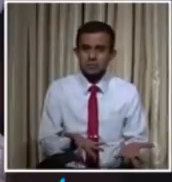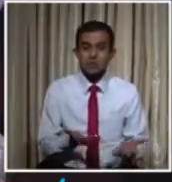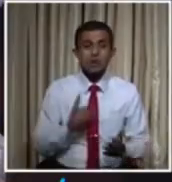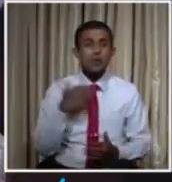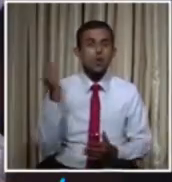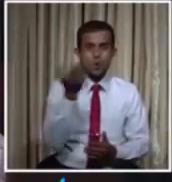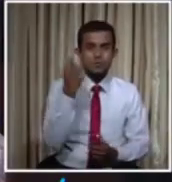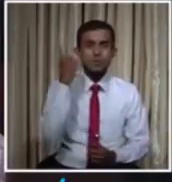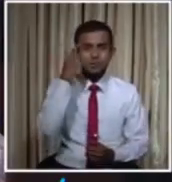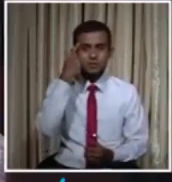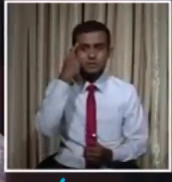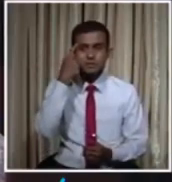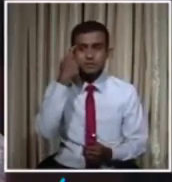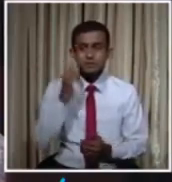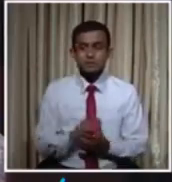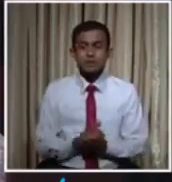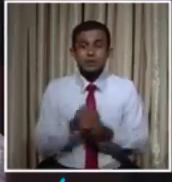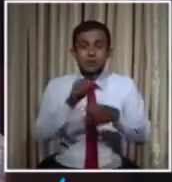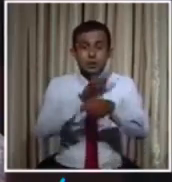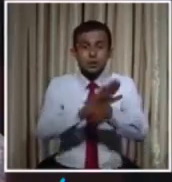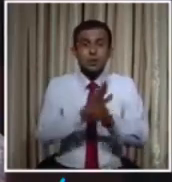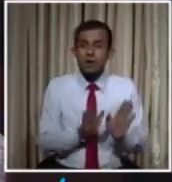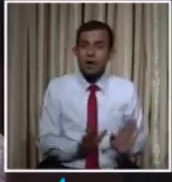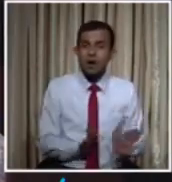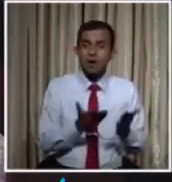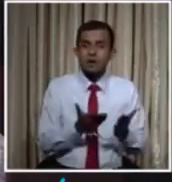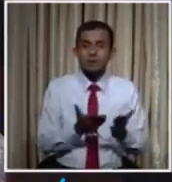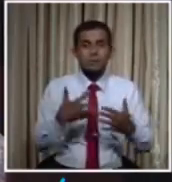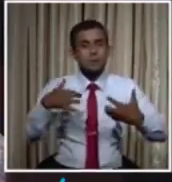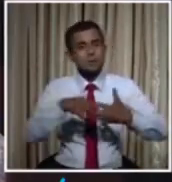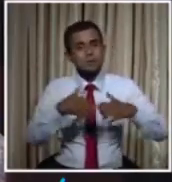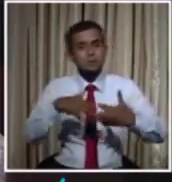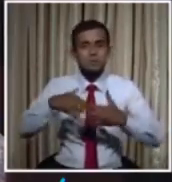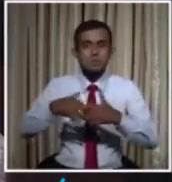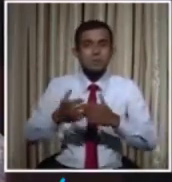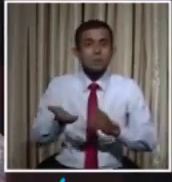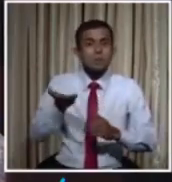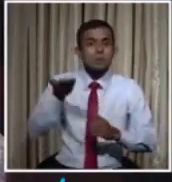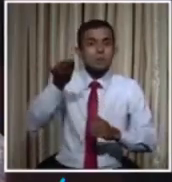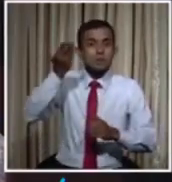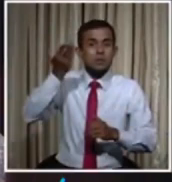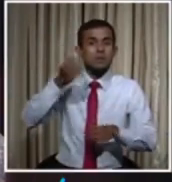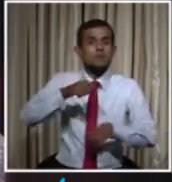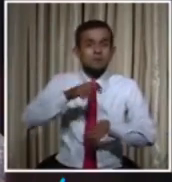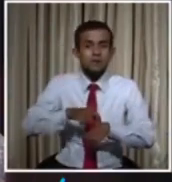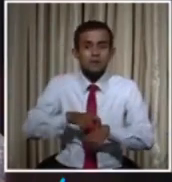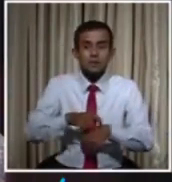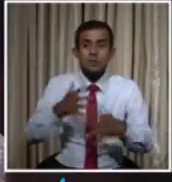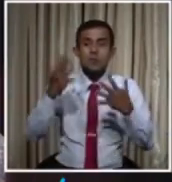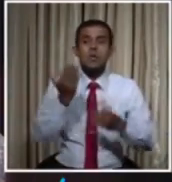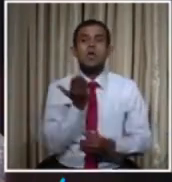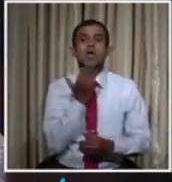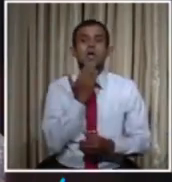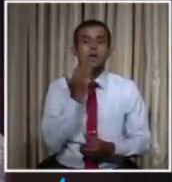හැමෝම දන්නවා කොවිඩ් ආරම්භයේදී ඒ වගේම අර්බුදය උත්සන්න වෙනකොට බොහෝ